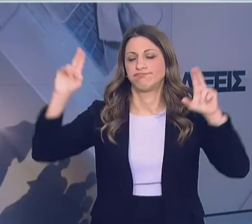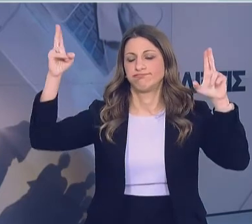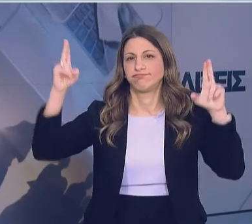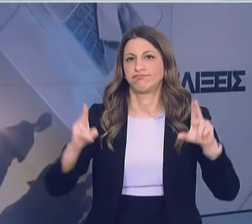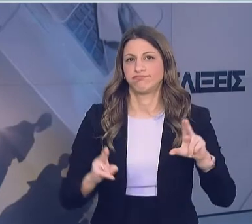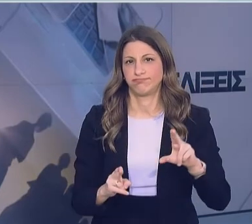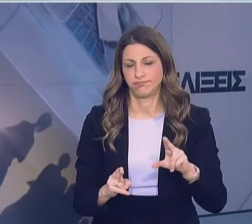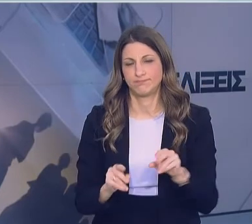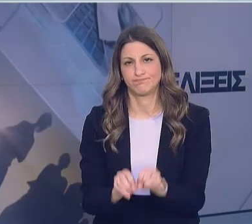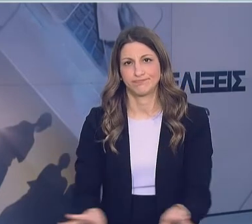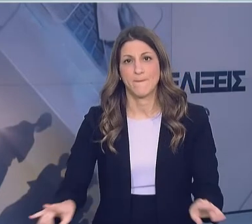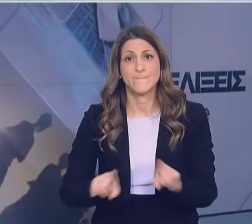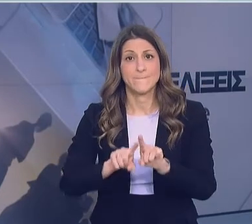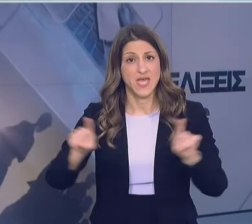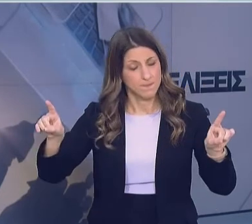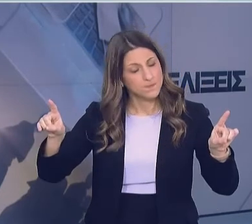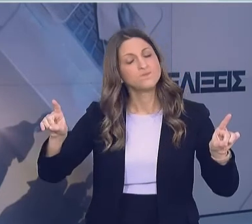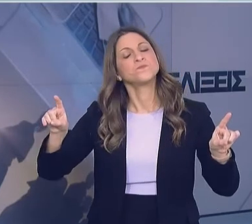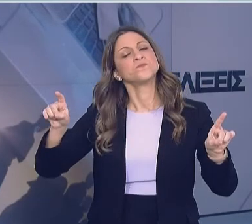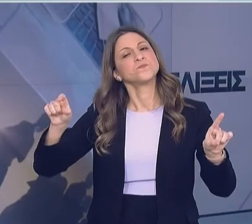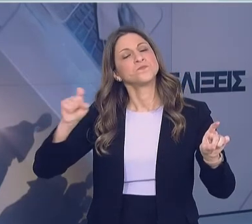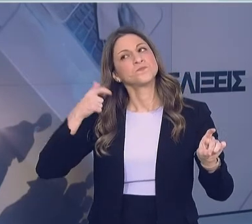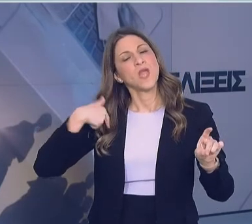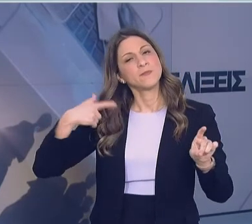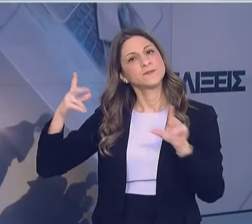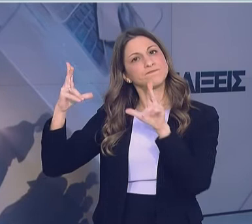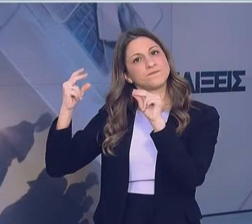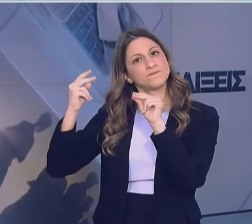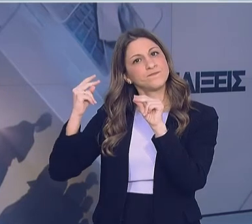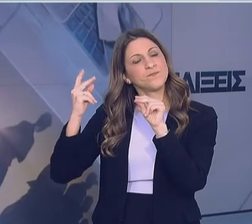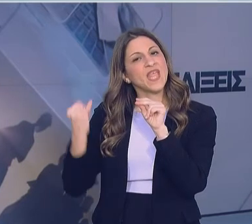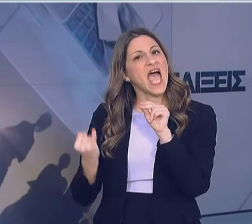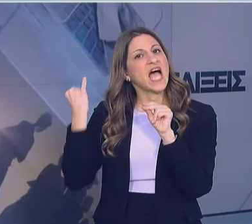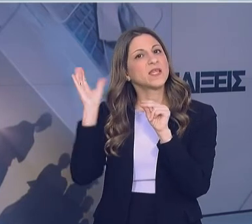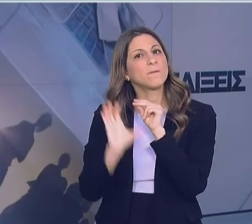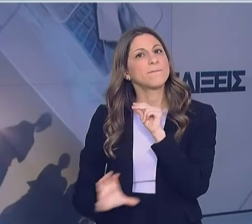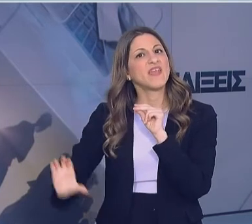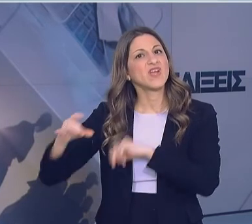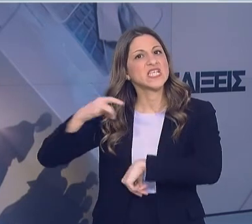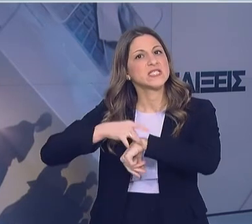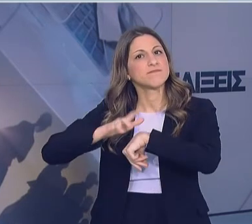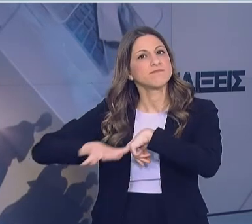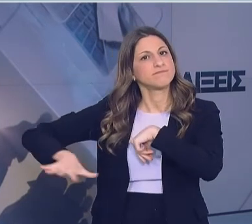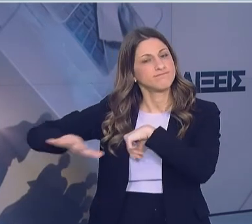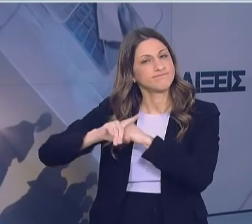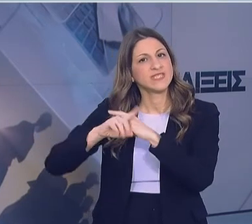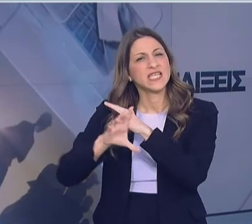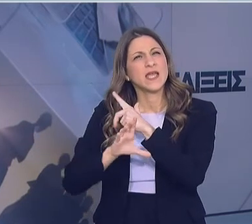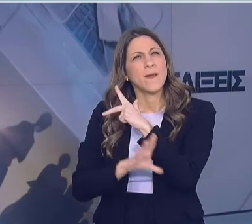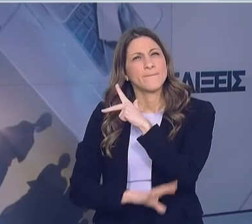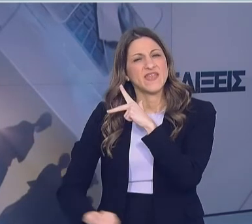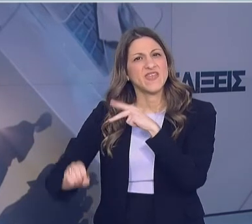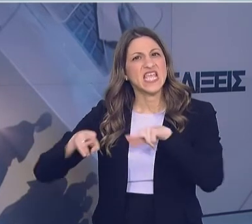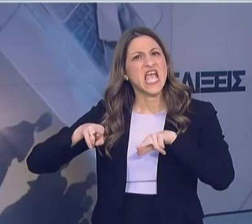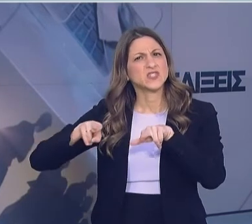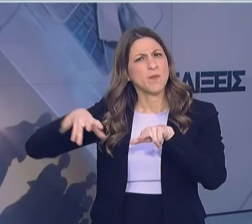απόφασή μας της Πολιτικής Προστασίας και κατόπιν σχετικής επικοινωνίας με τον Αντιπεριφερειάρχη Αχαΐας Χαράλα Μπομπονάνο και τη Γενική Περιφερειακή